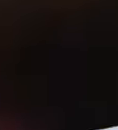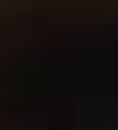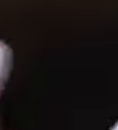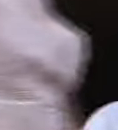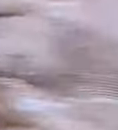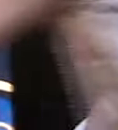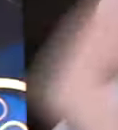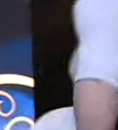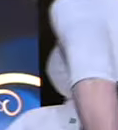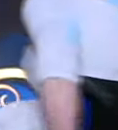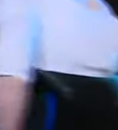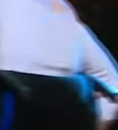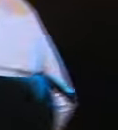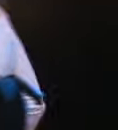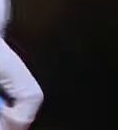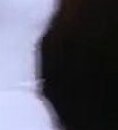is.